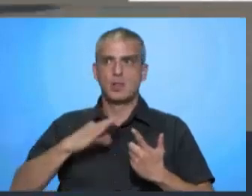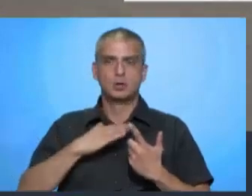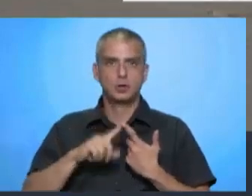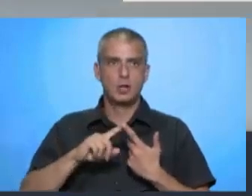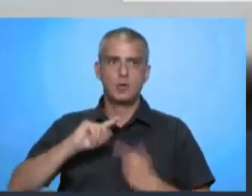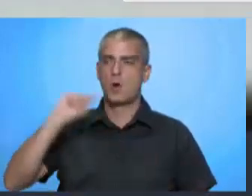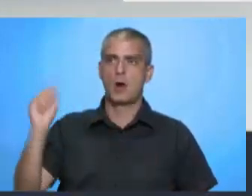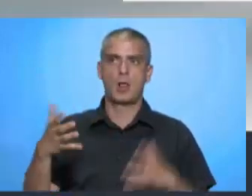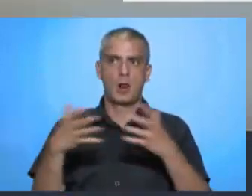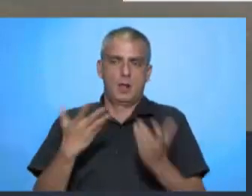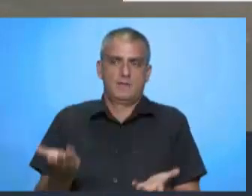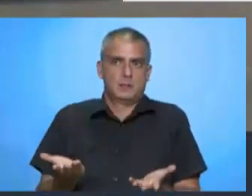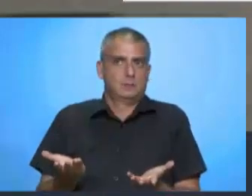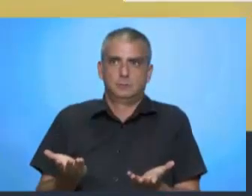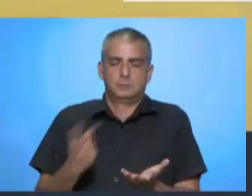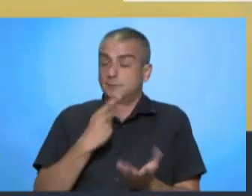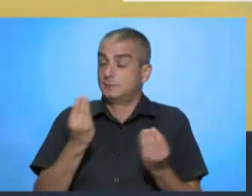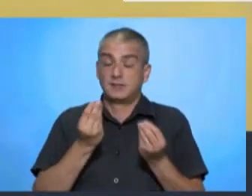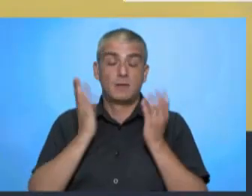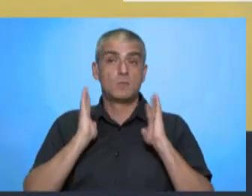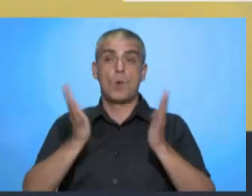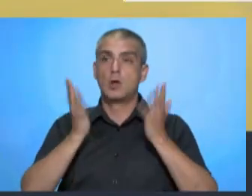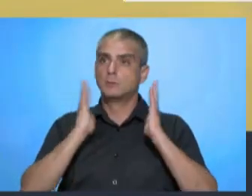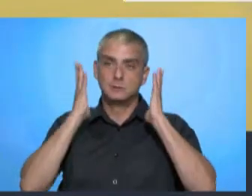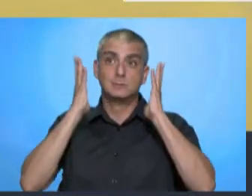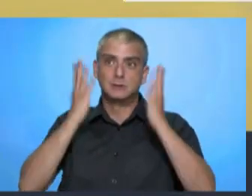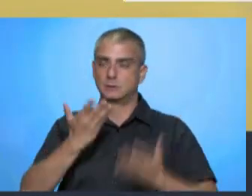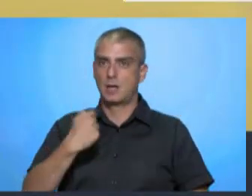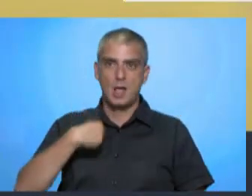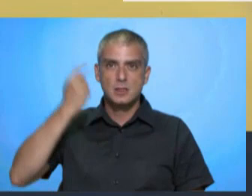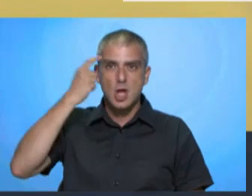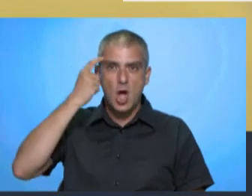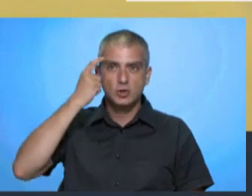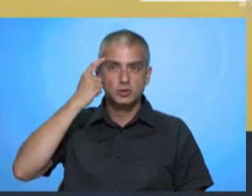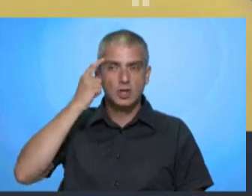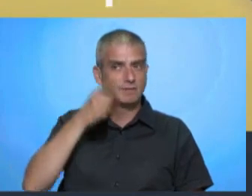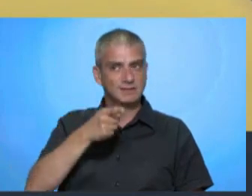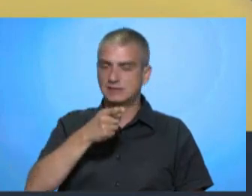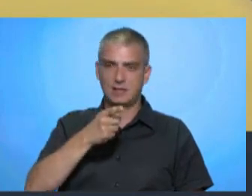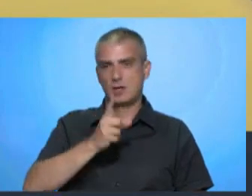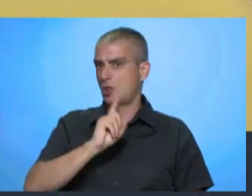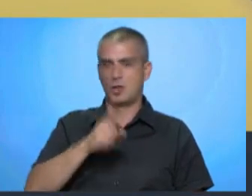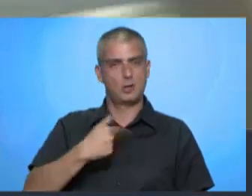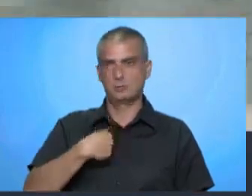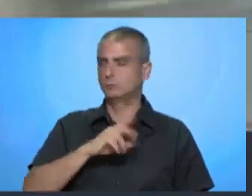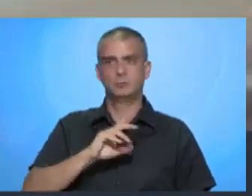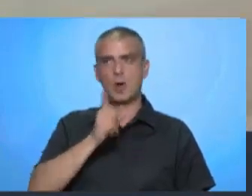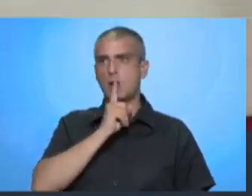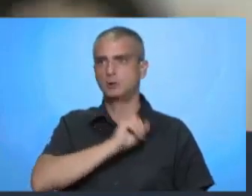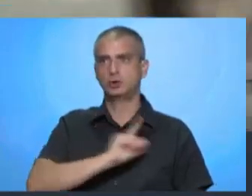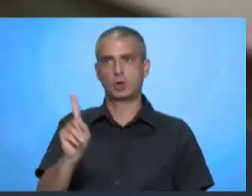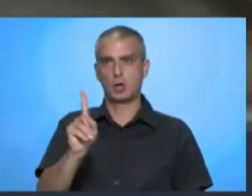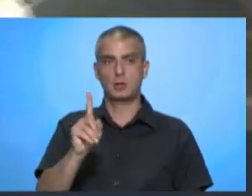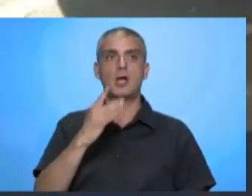כל החברה. זה דבר מאוד מאוד מזעזע. אני חושב שזה לא צריך לעבור מסדר היום. הערב